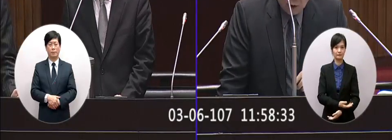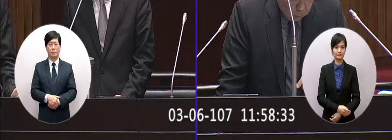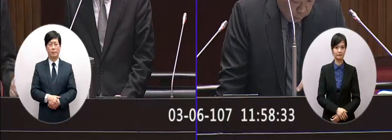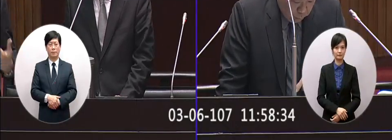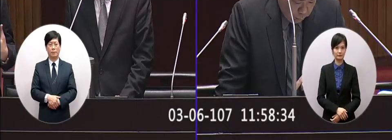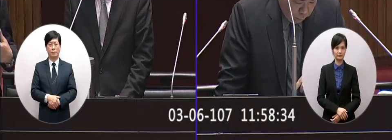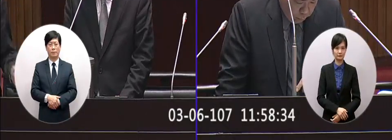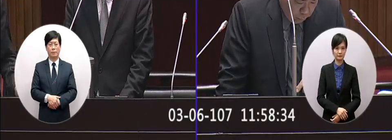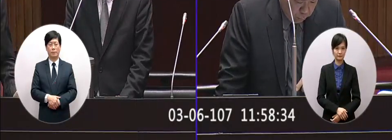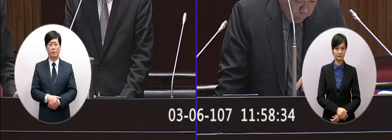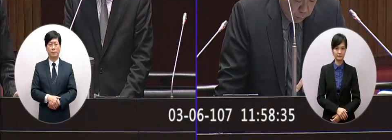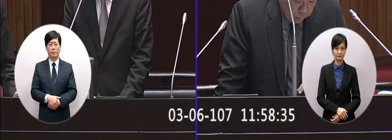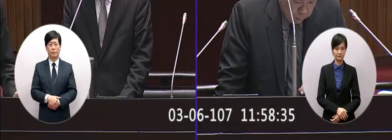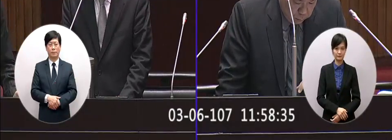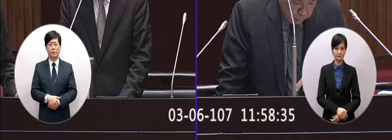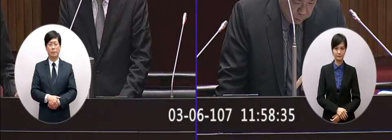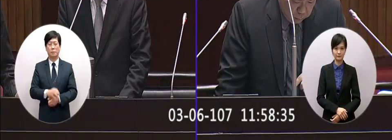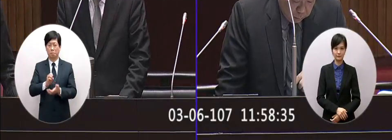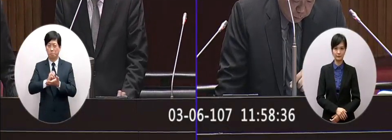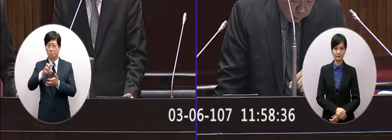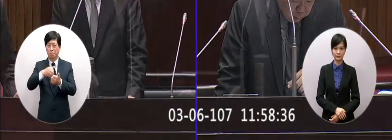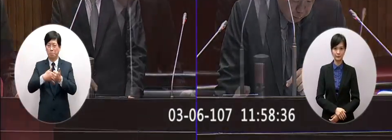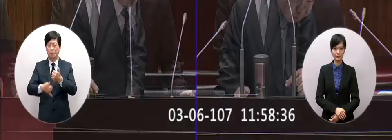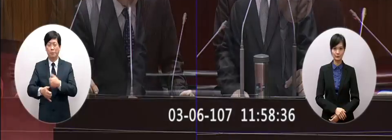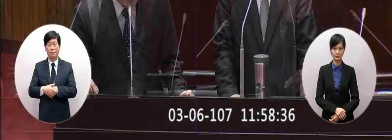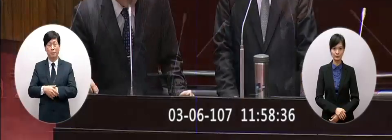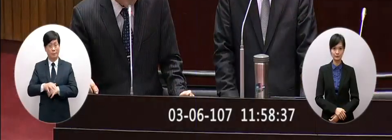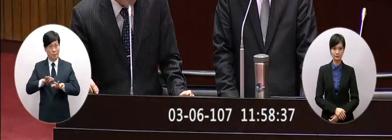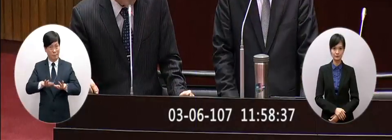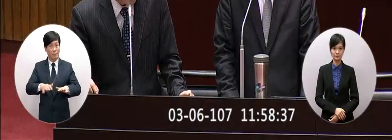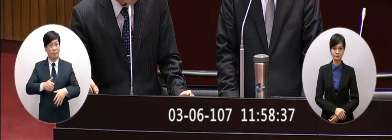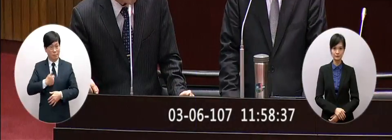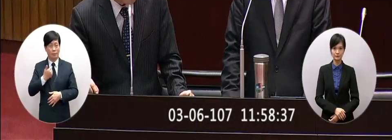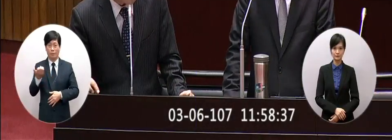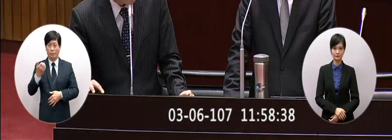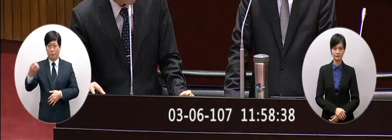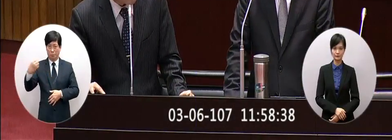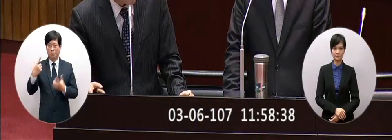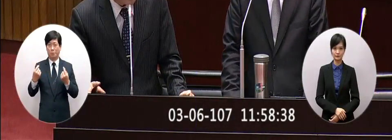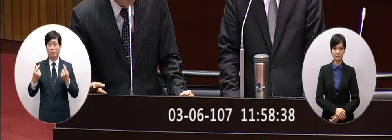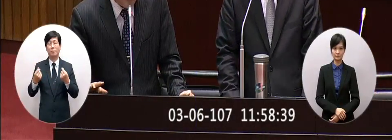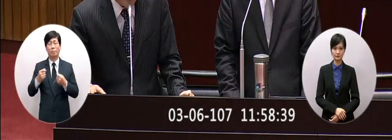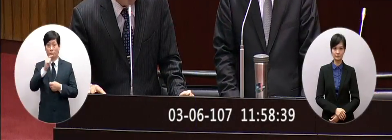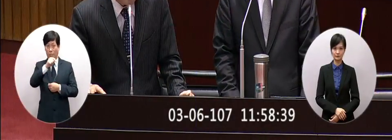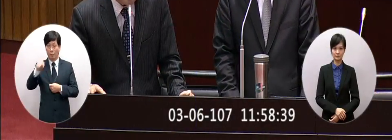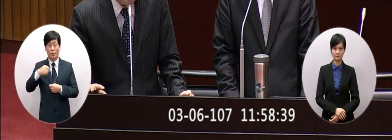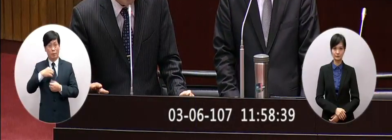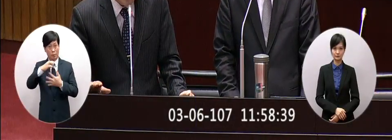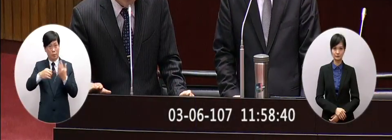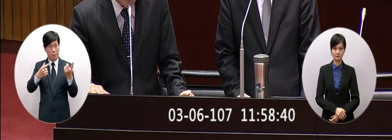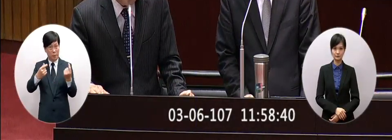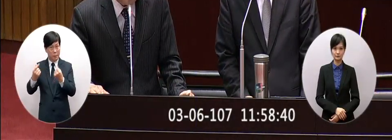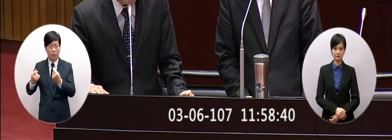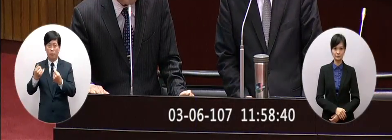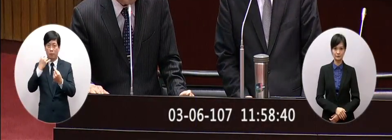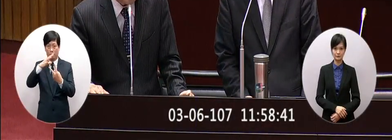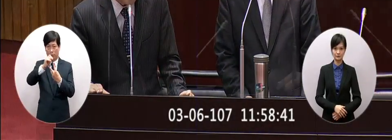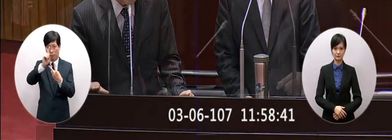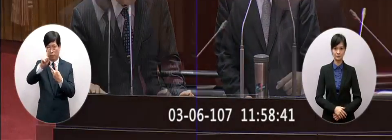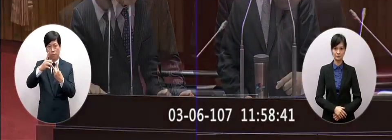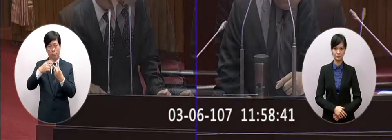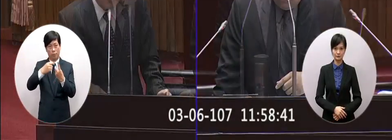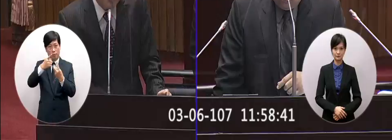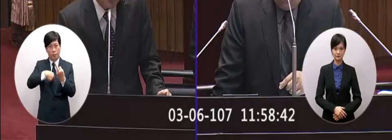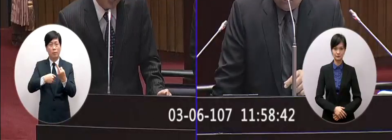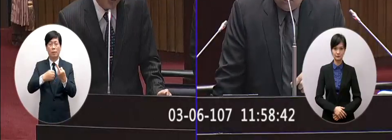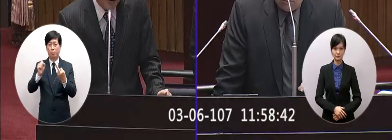部长觉得呢？ 也报告这委员，但目前确实像委员讲这两边资格重叠，我们是可以择优来使用，